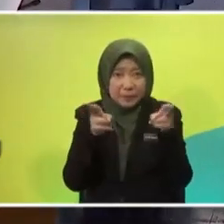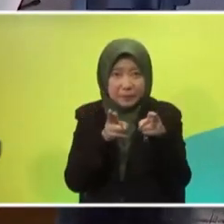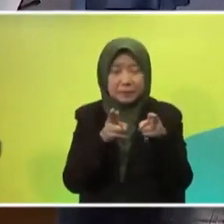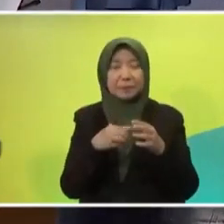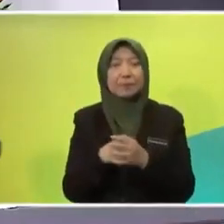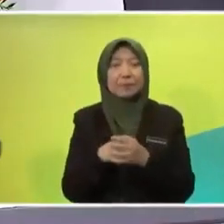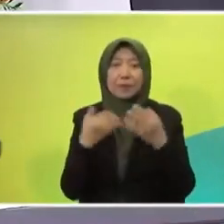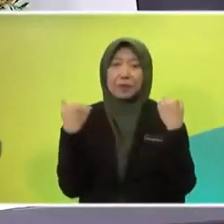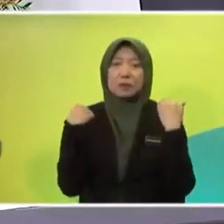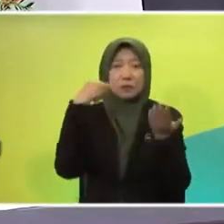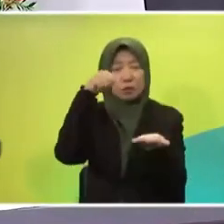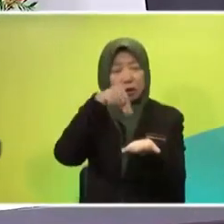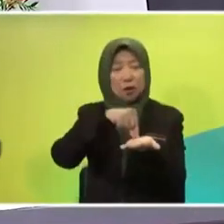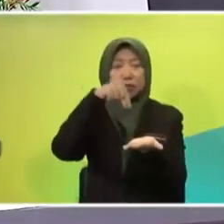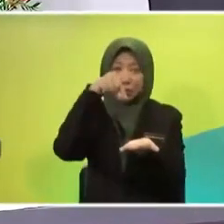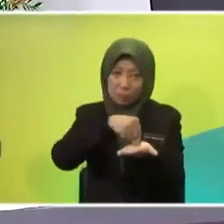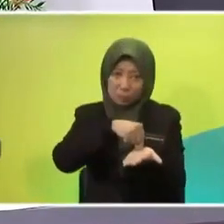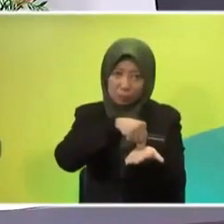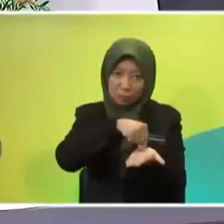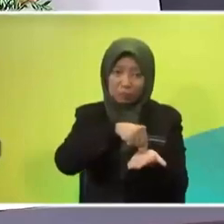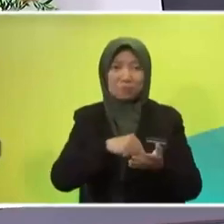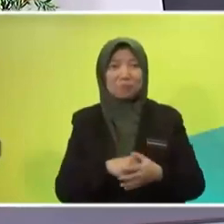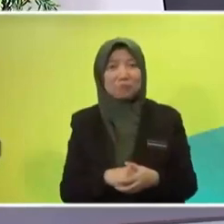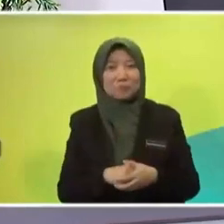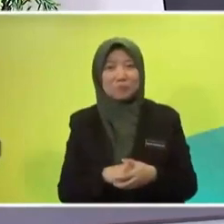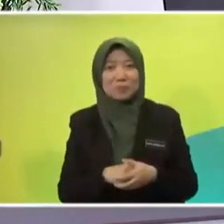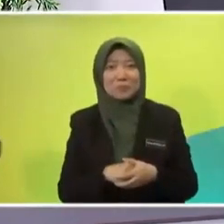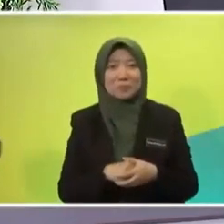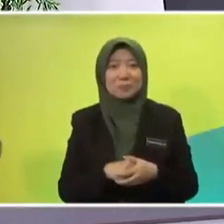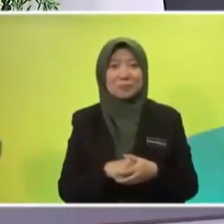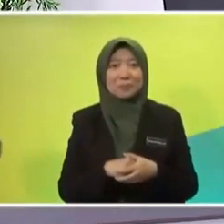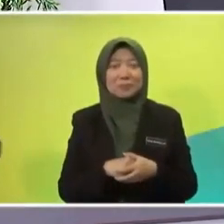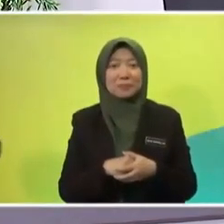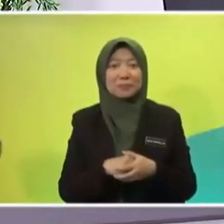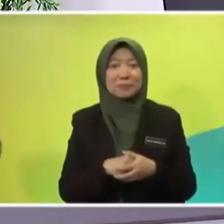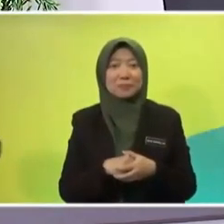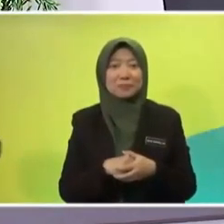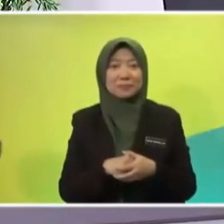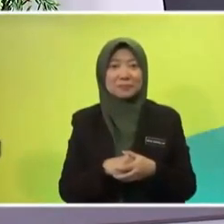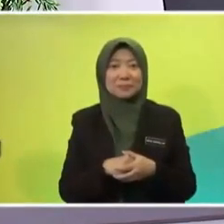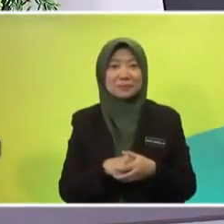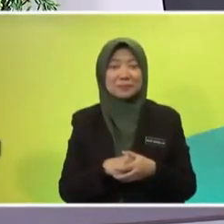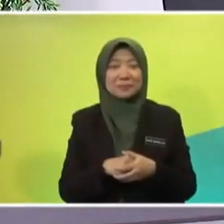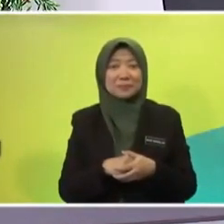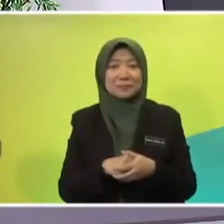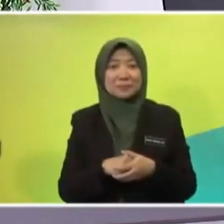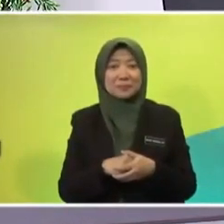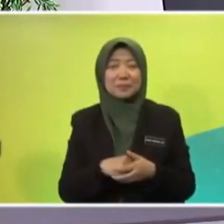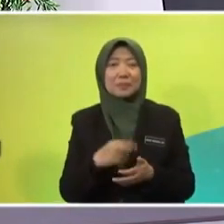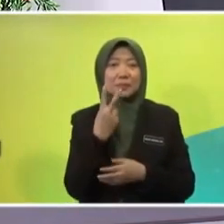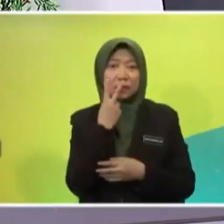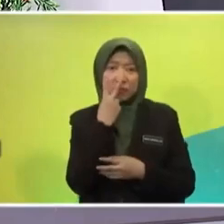ayam. Okey. Cikgu Rina boleh sebutkan lagi? Okey, saya rasa saya